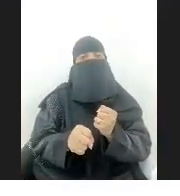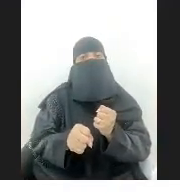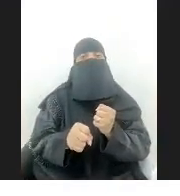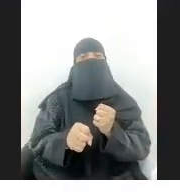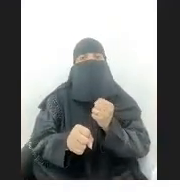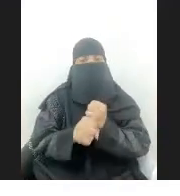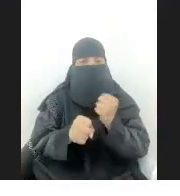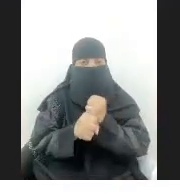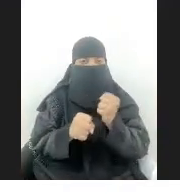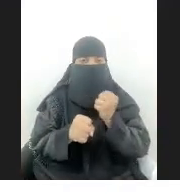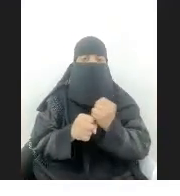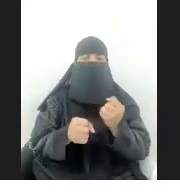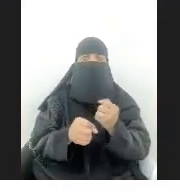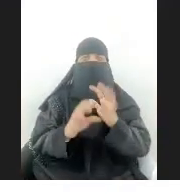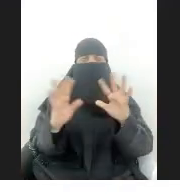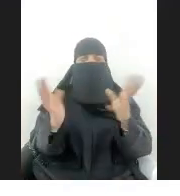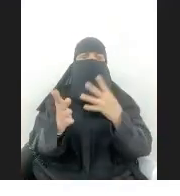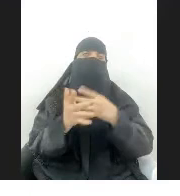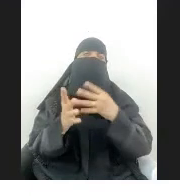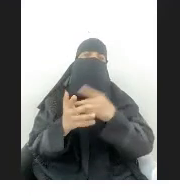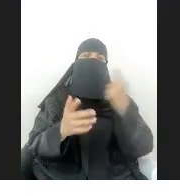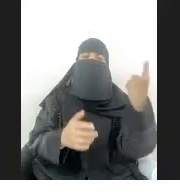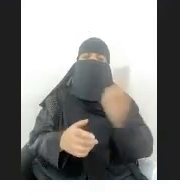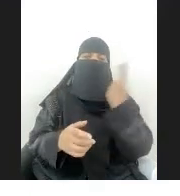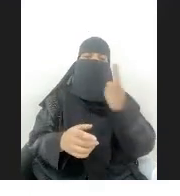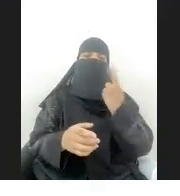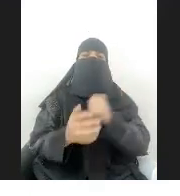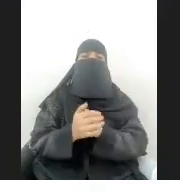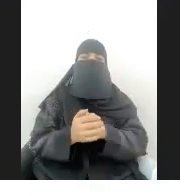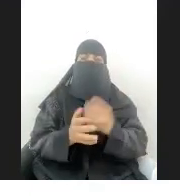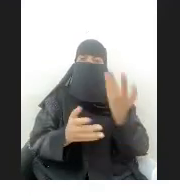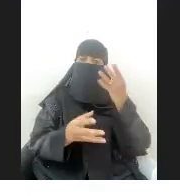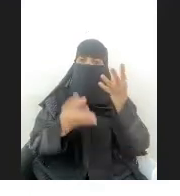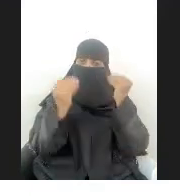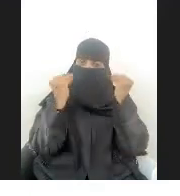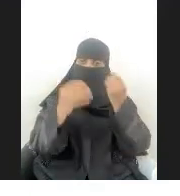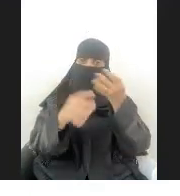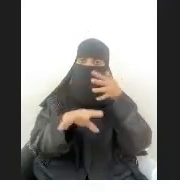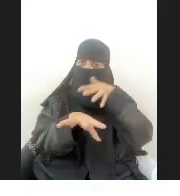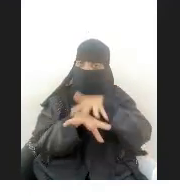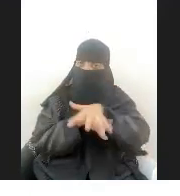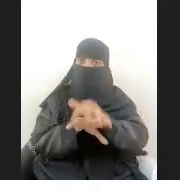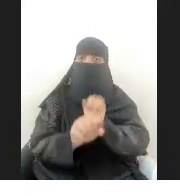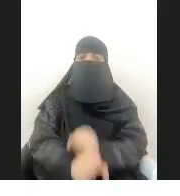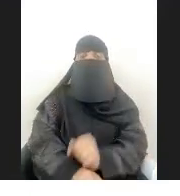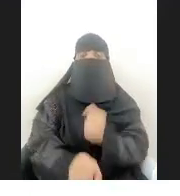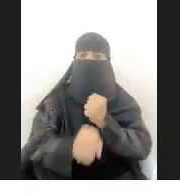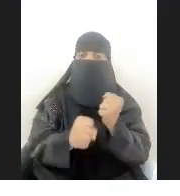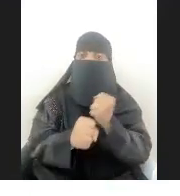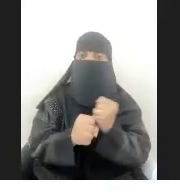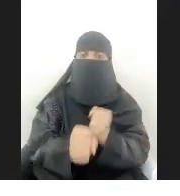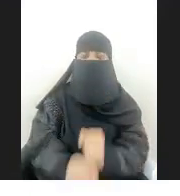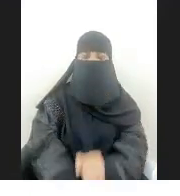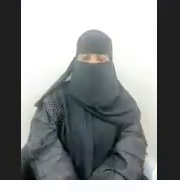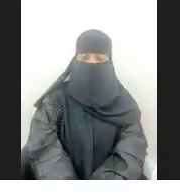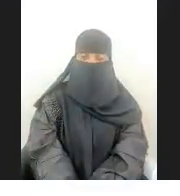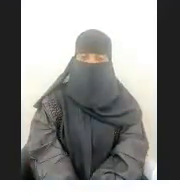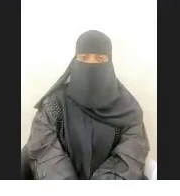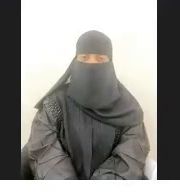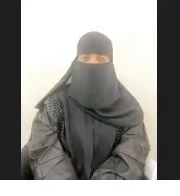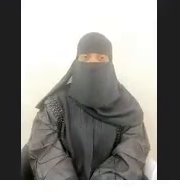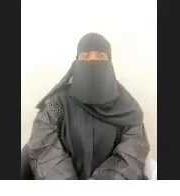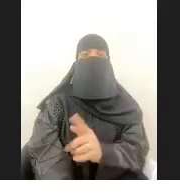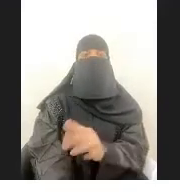بي ديزاين للكورسات حقتها لتصبح في التعلم المدمج. بالنسبة لأعضاء